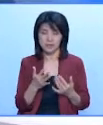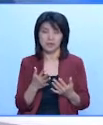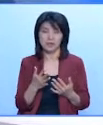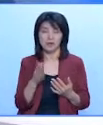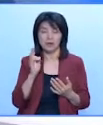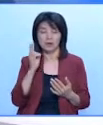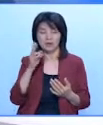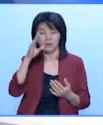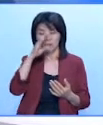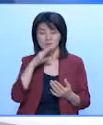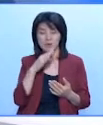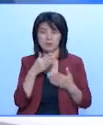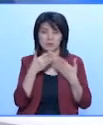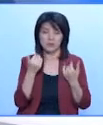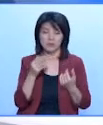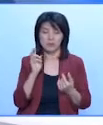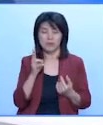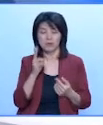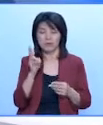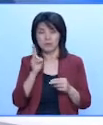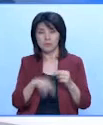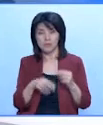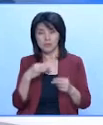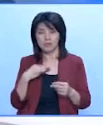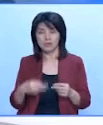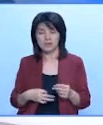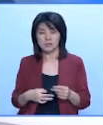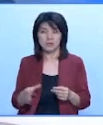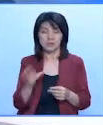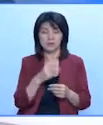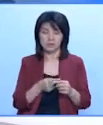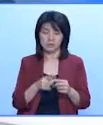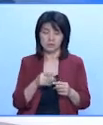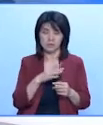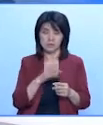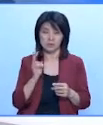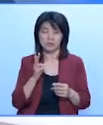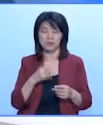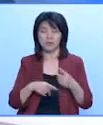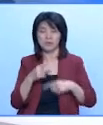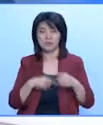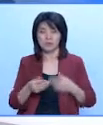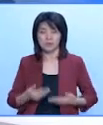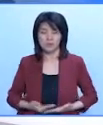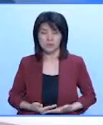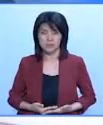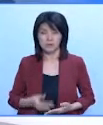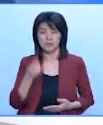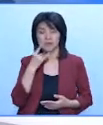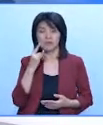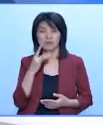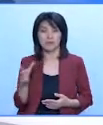Біреулер әкесін жоқтап қалса, енді біреулер жалғызынан айырылды. Тірі қалғандардың көбі жараланып ел оралды. Павлодар облысынан